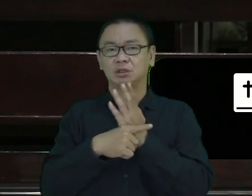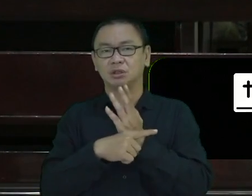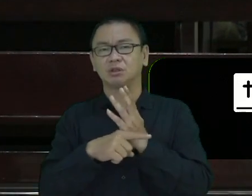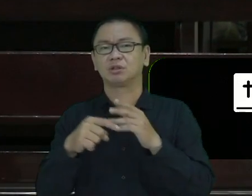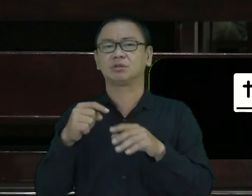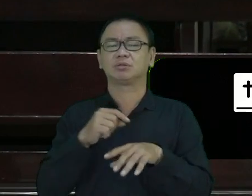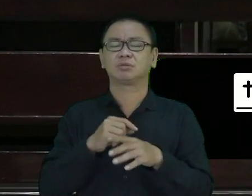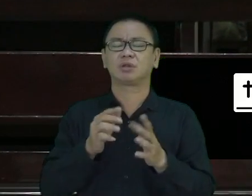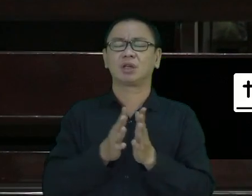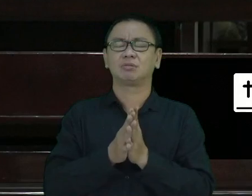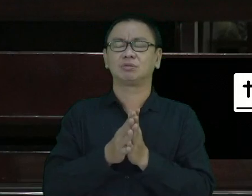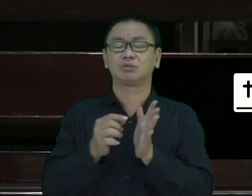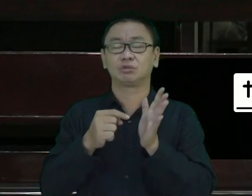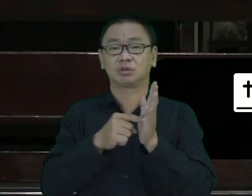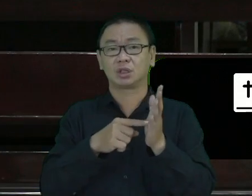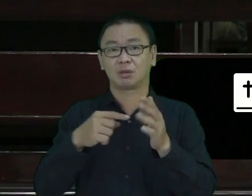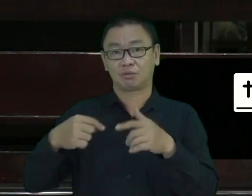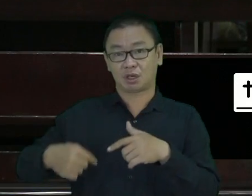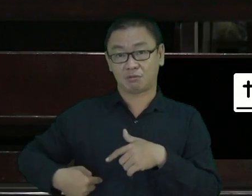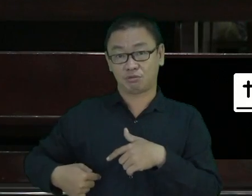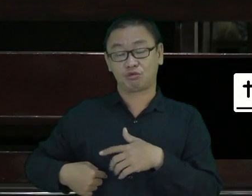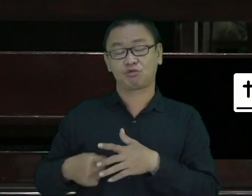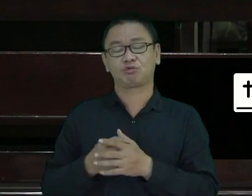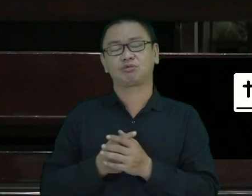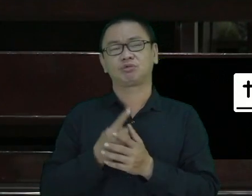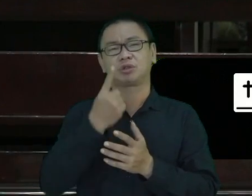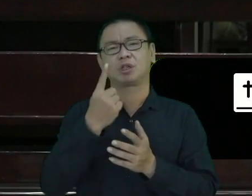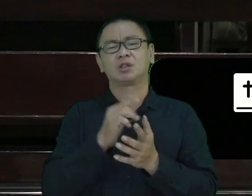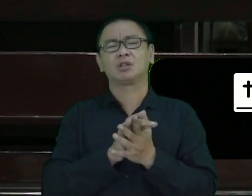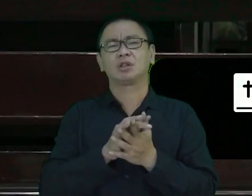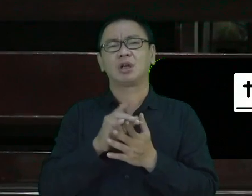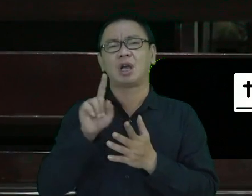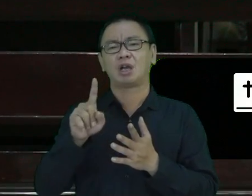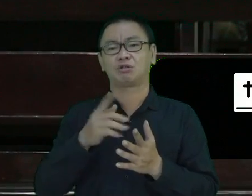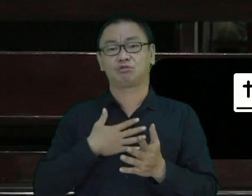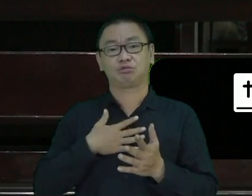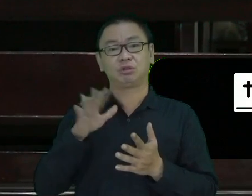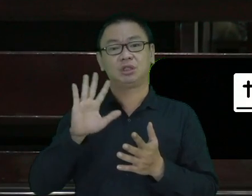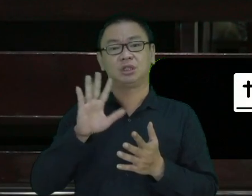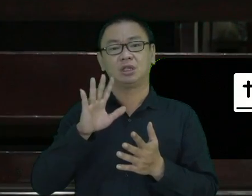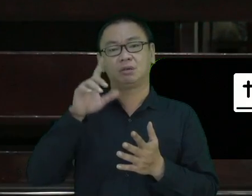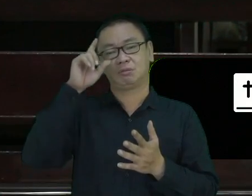dan mencucukkan tanganku ke dalam lambungnya, sekali-kali aku tidak akan percaya."